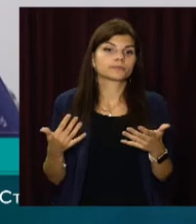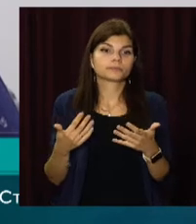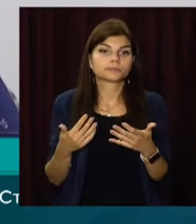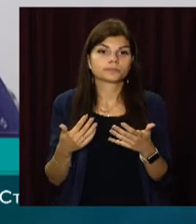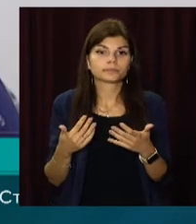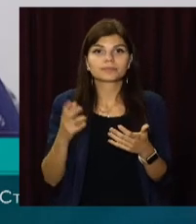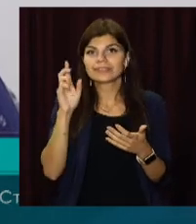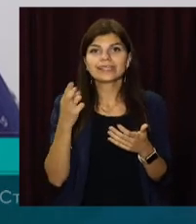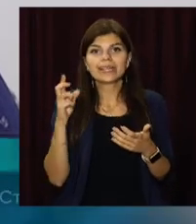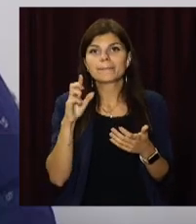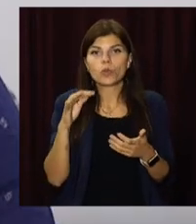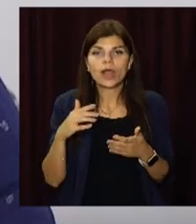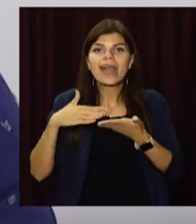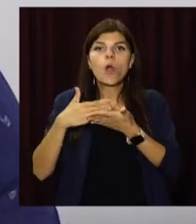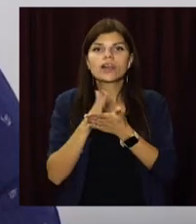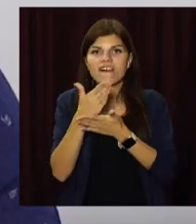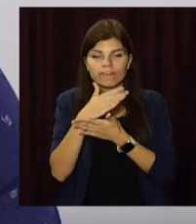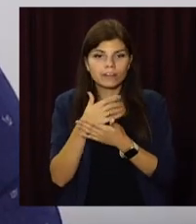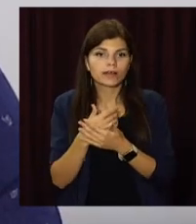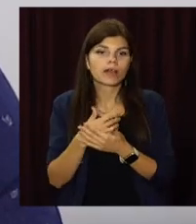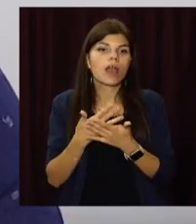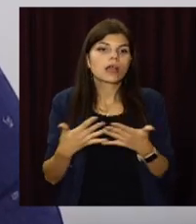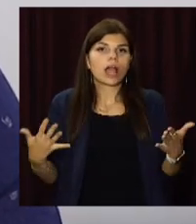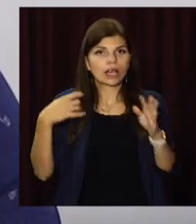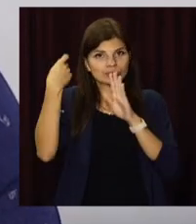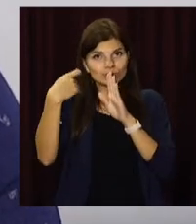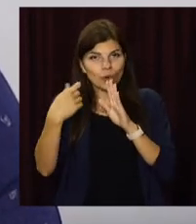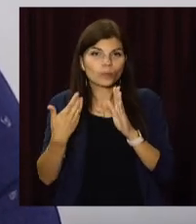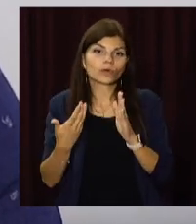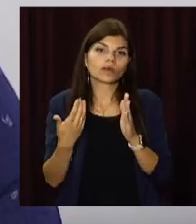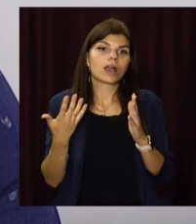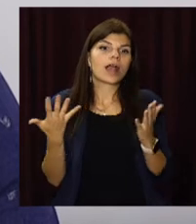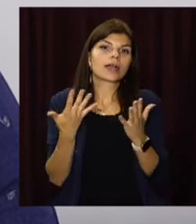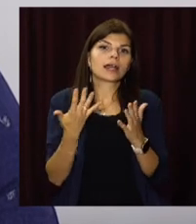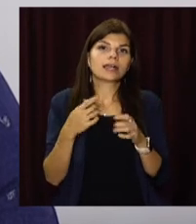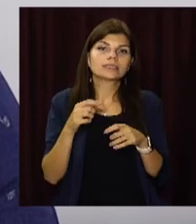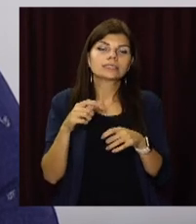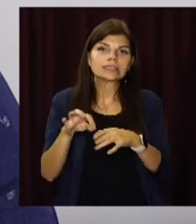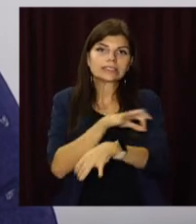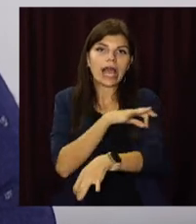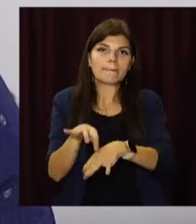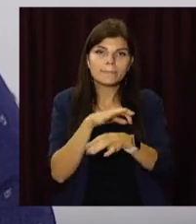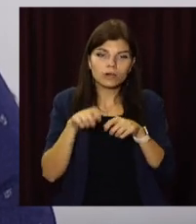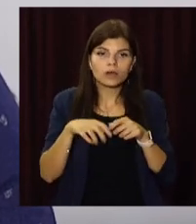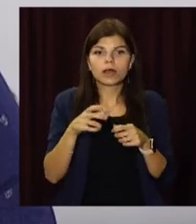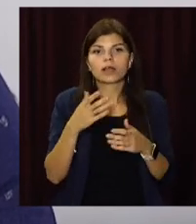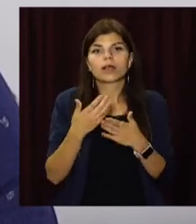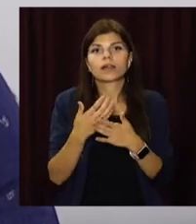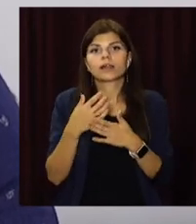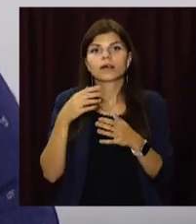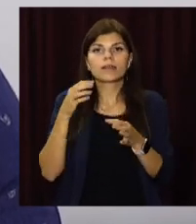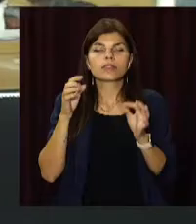там біології, географії, проводити якусь зйомку, якісь заміри, натуральні